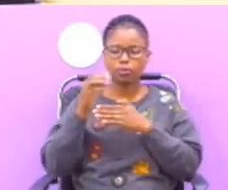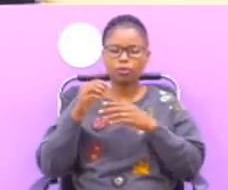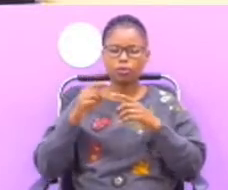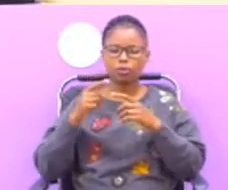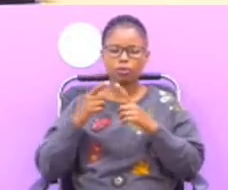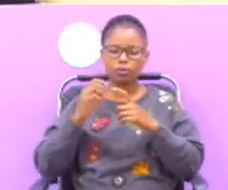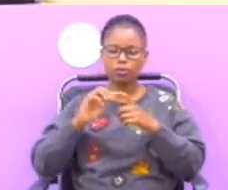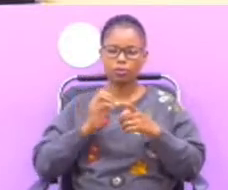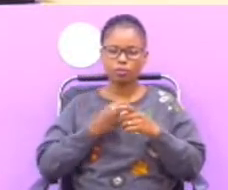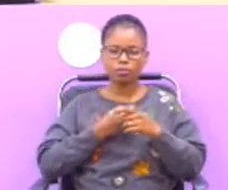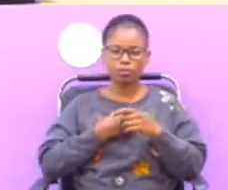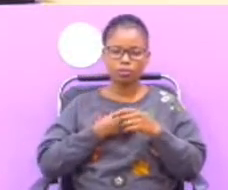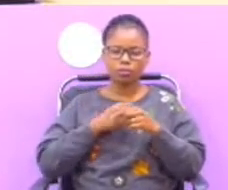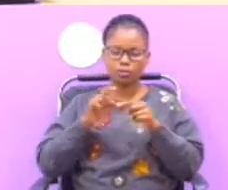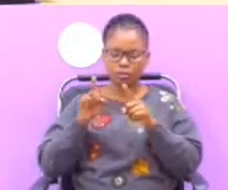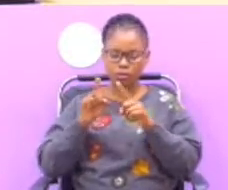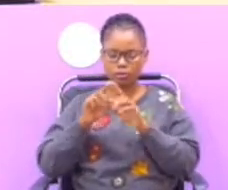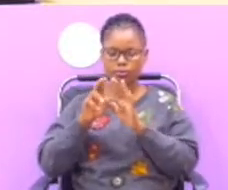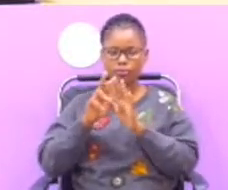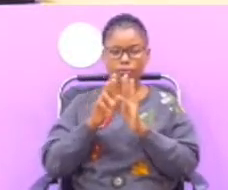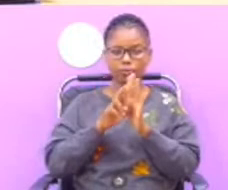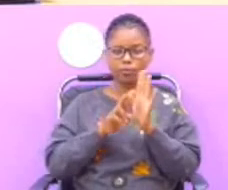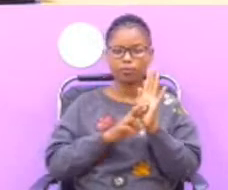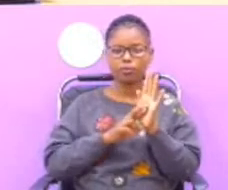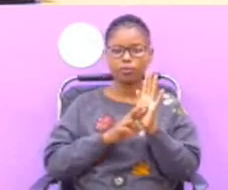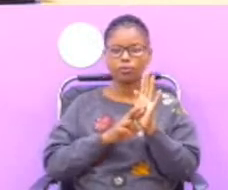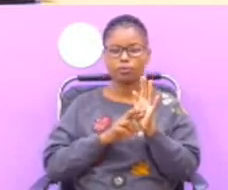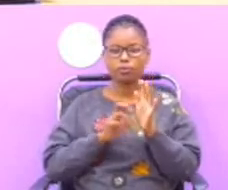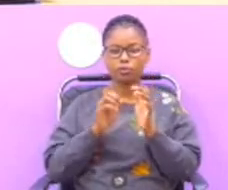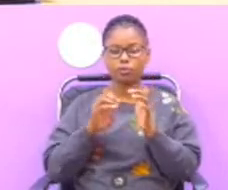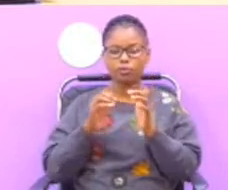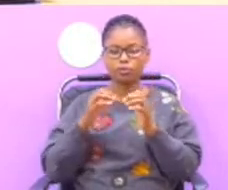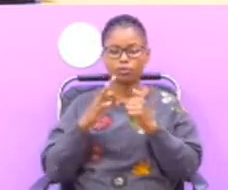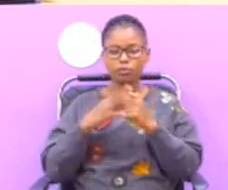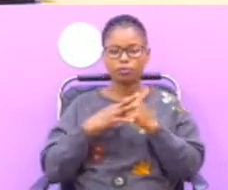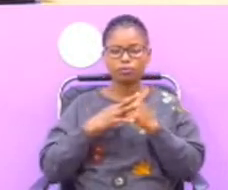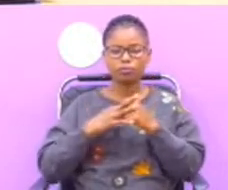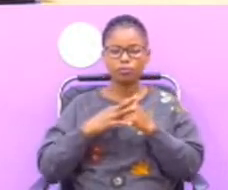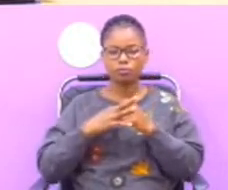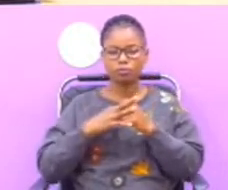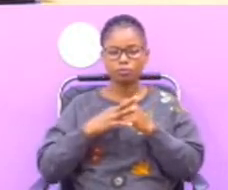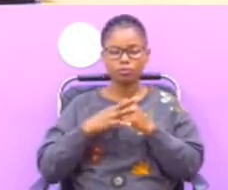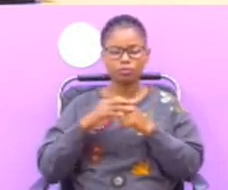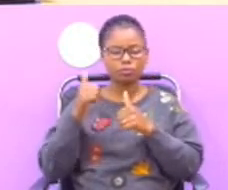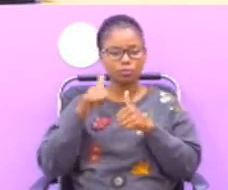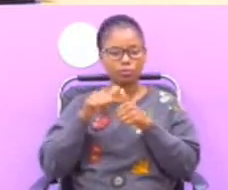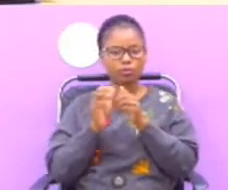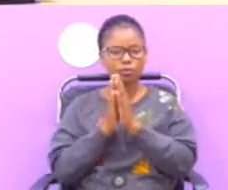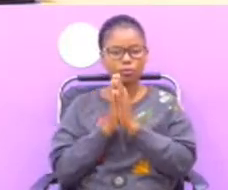tuhotithie. Irio reference ya kuguriria inyanya. Ni uraririkana ni ndathomire uhoro wa